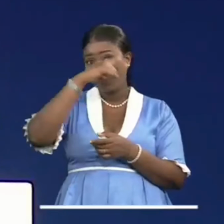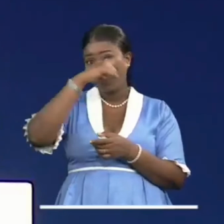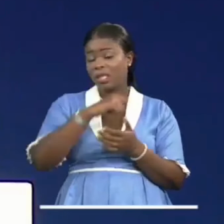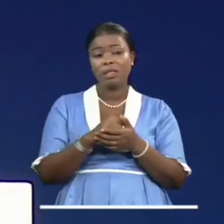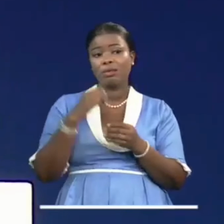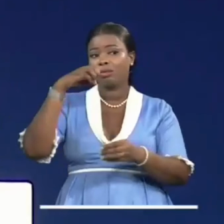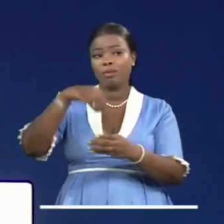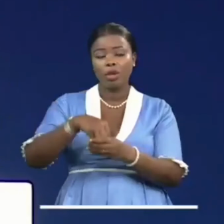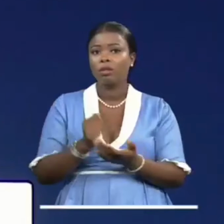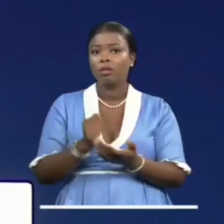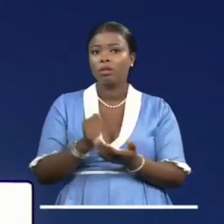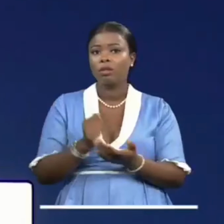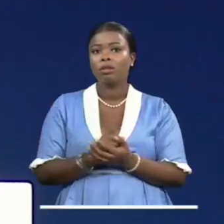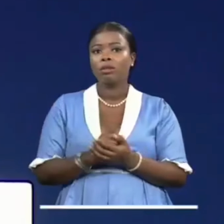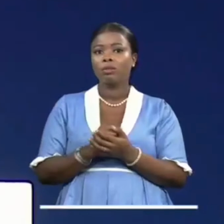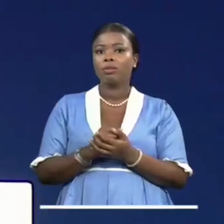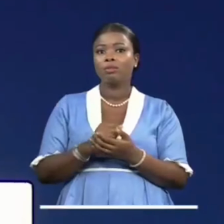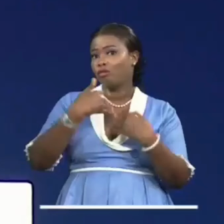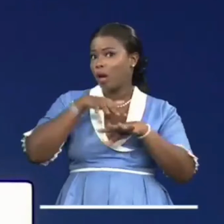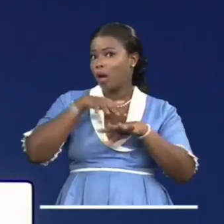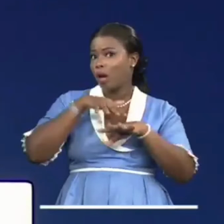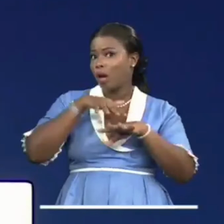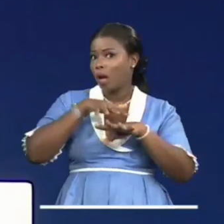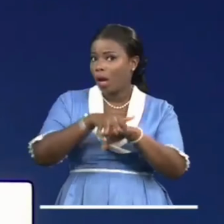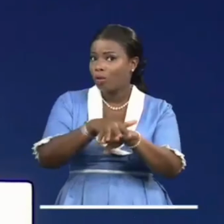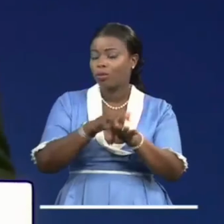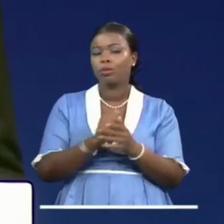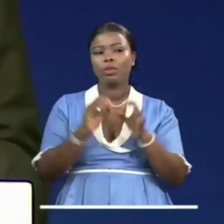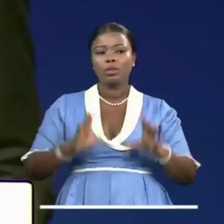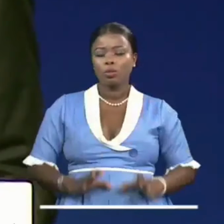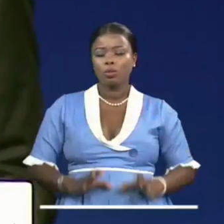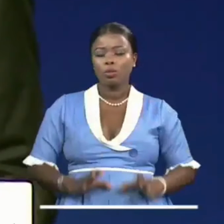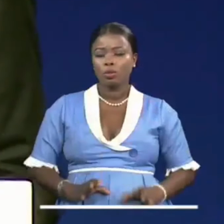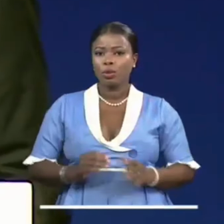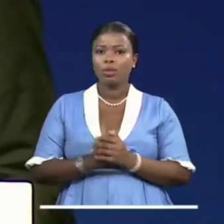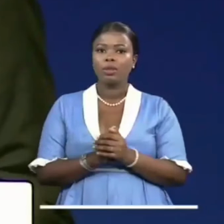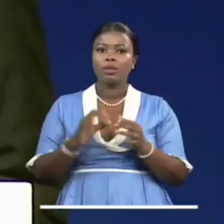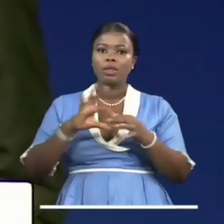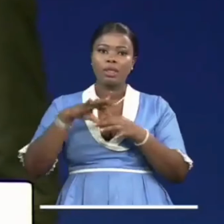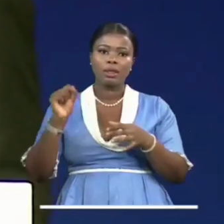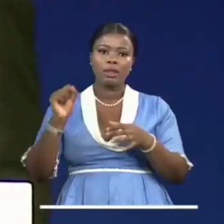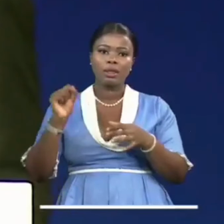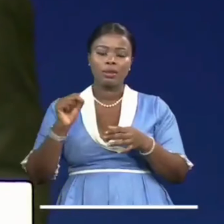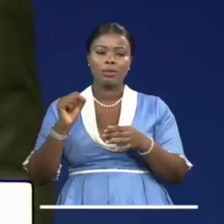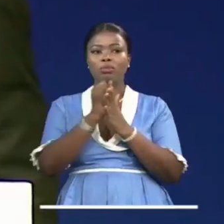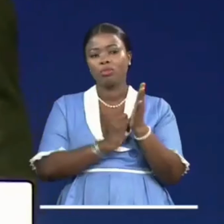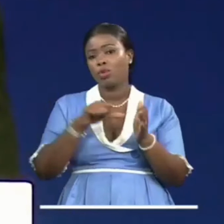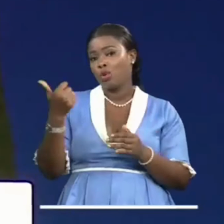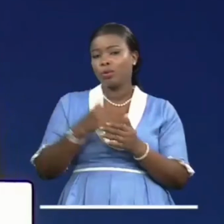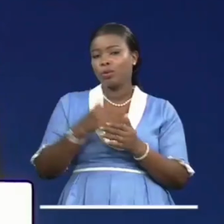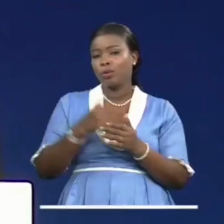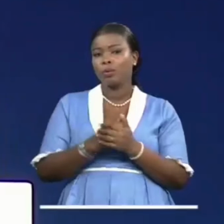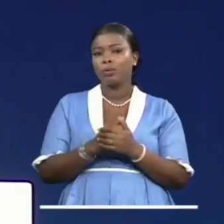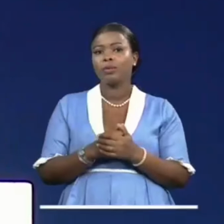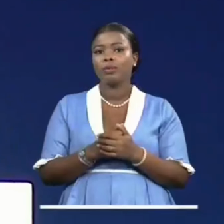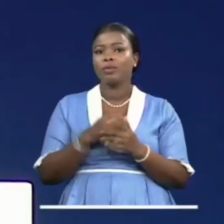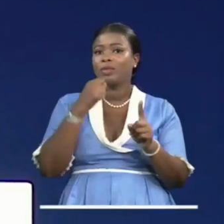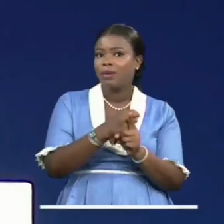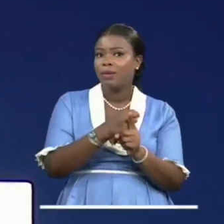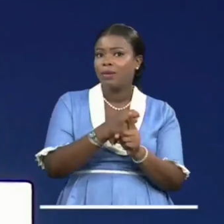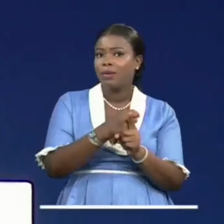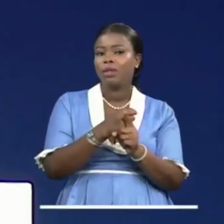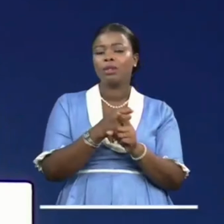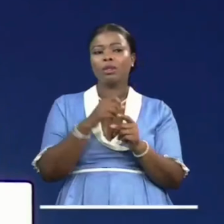endogène inclusif quand il y a perte de confiance des citoyens vis-à-vis des institutions l'autre défi également que nous adressons c'est le